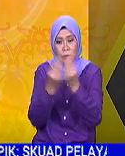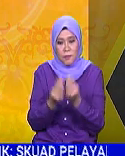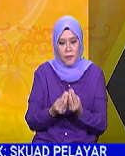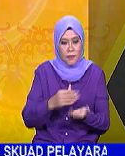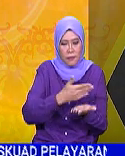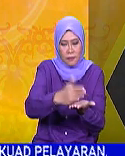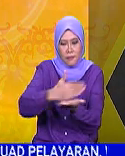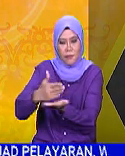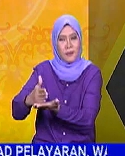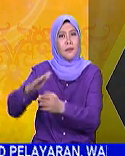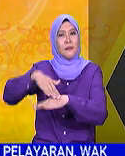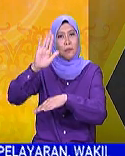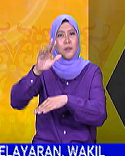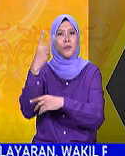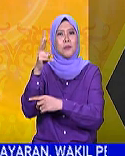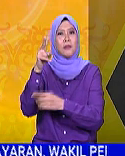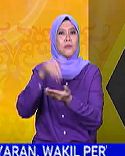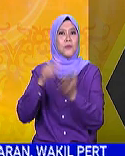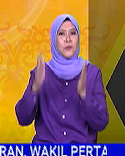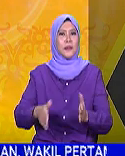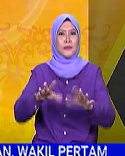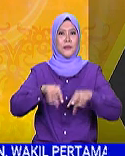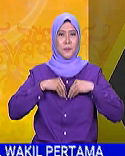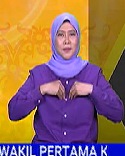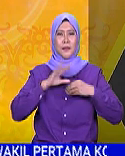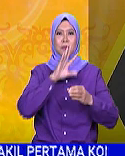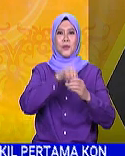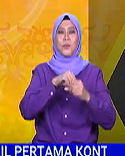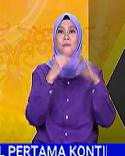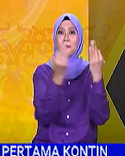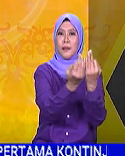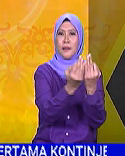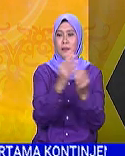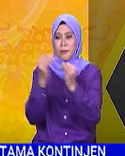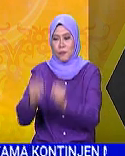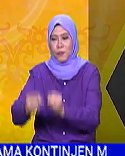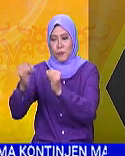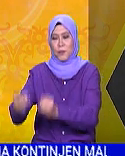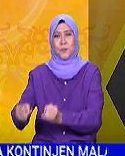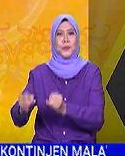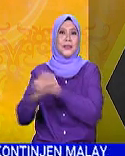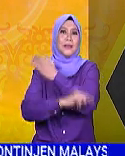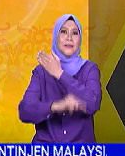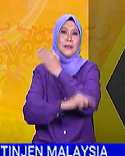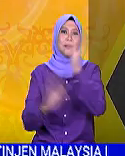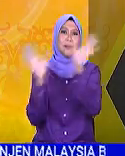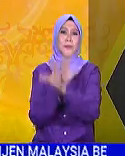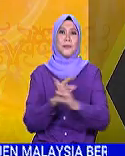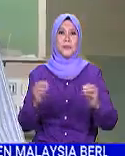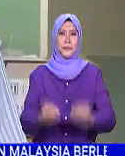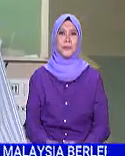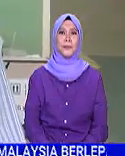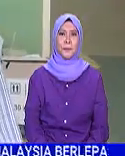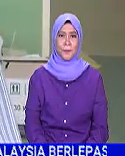dialihkan kepada lebih 12000 penerima termasuk ketua isi rumah dan individu di seluruh negeri ini